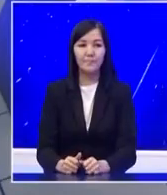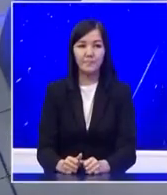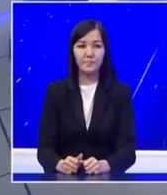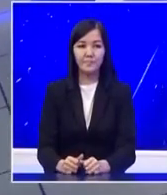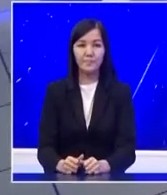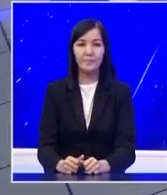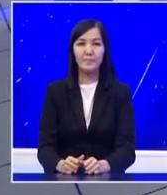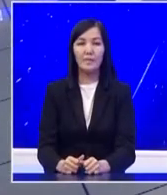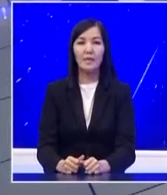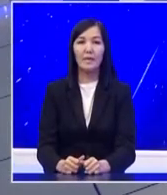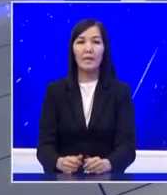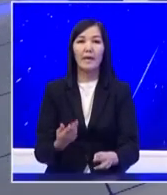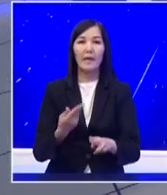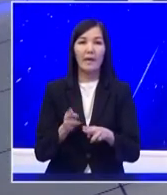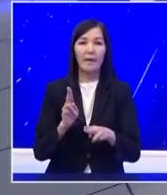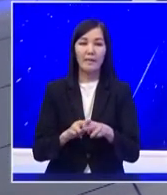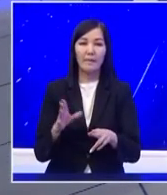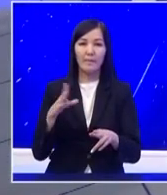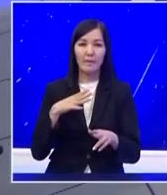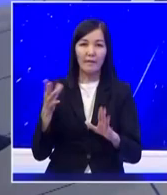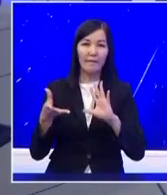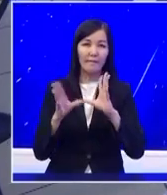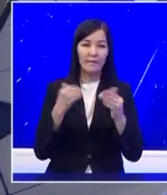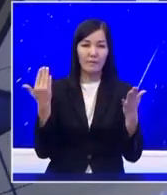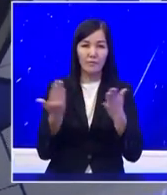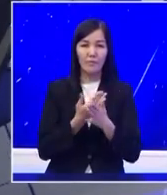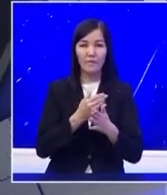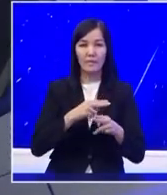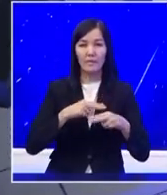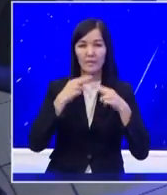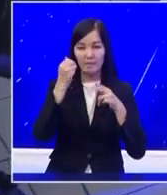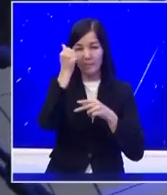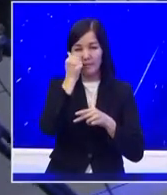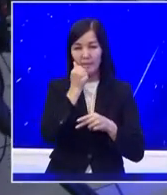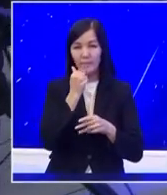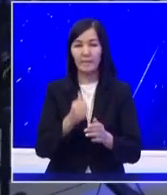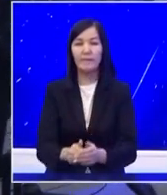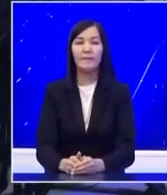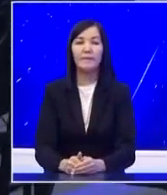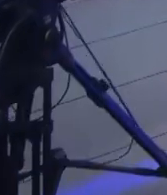Это была вся информация к этому часу. Спасибо за внимание. До свидания.